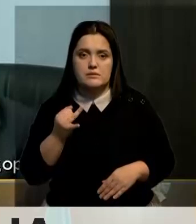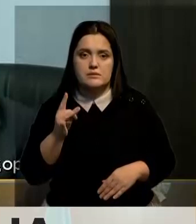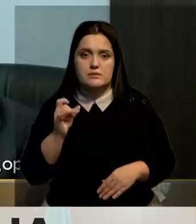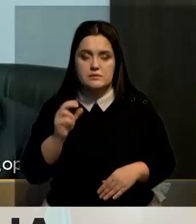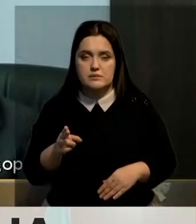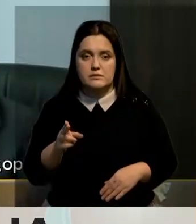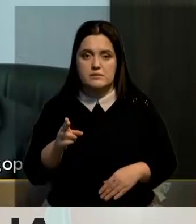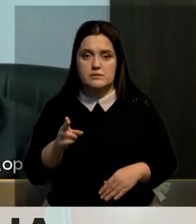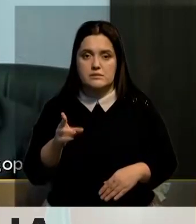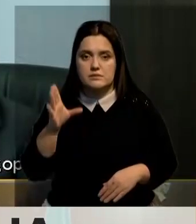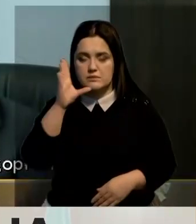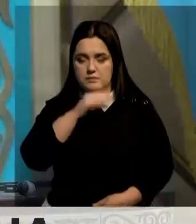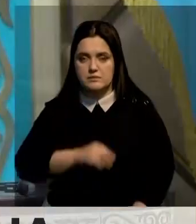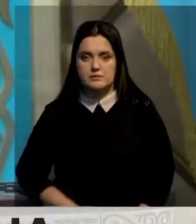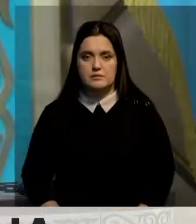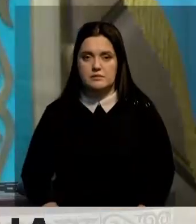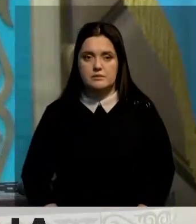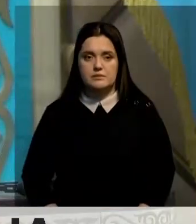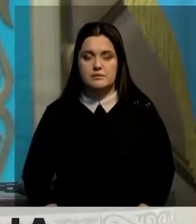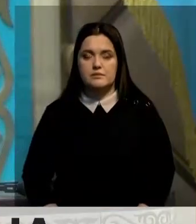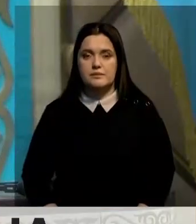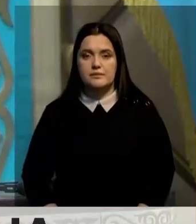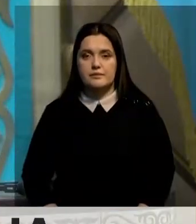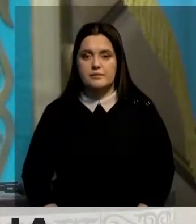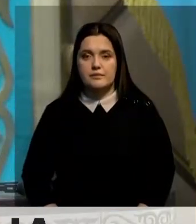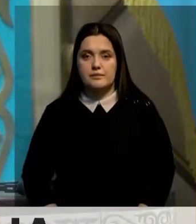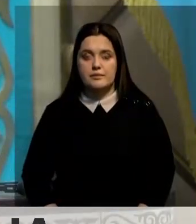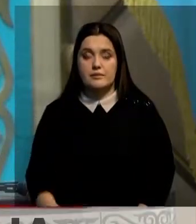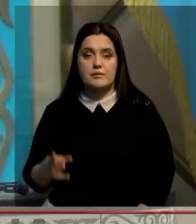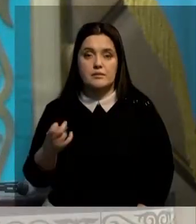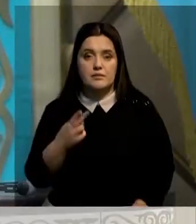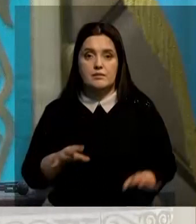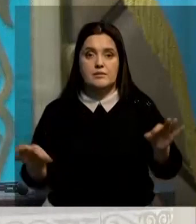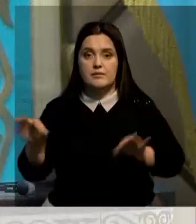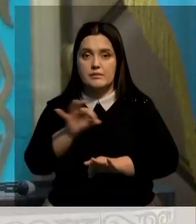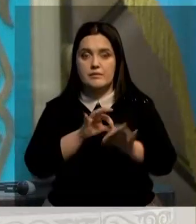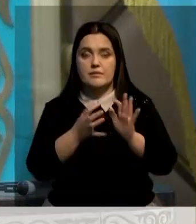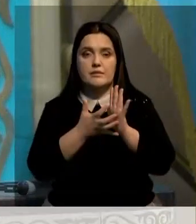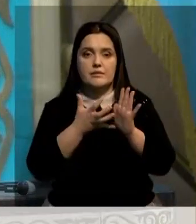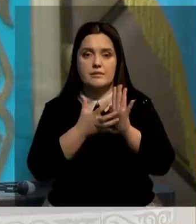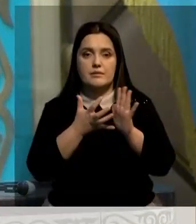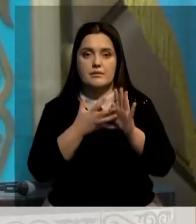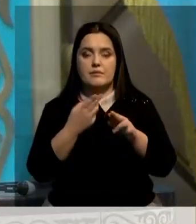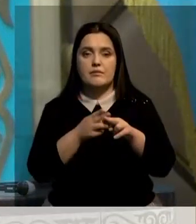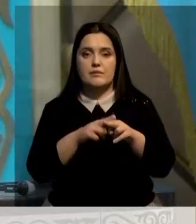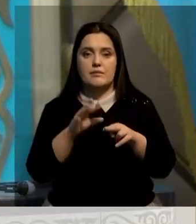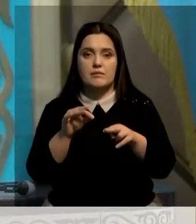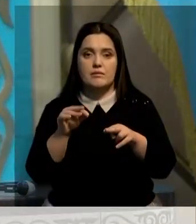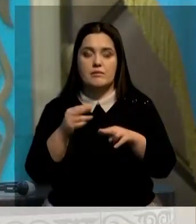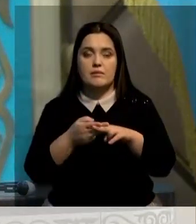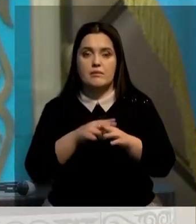рака так и останется высоким. В национальном проекте «Здоровая нация» на данном этапе недостаточно мероприятий по данному